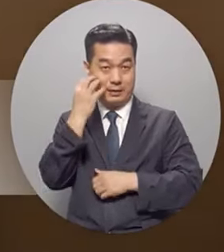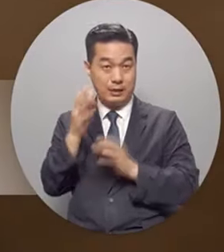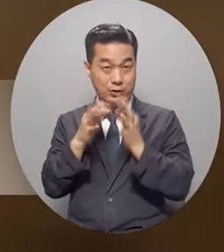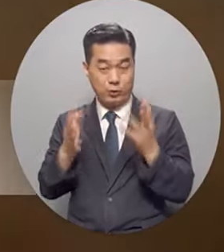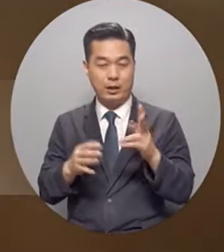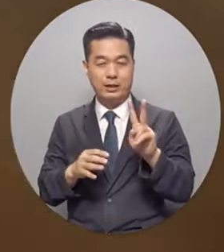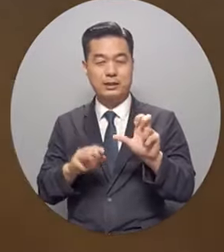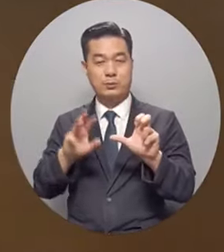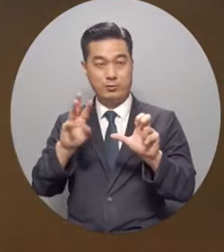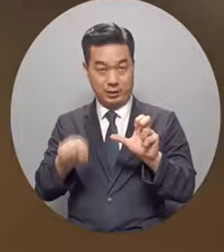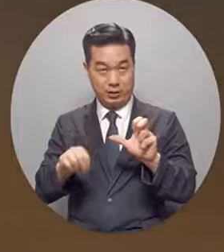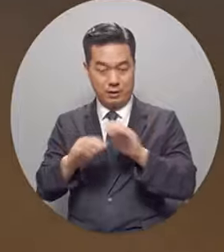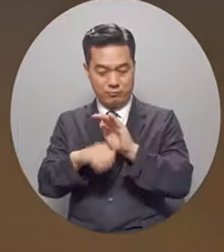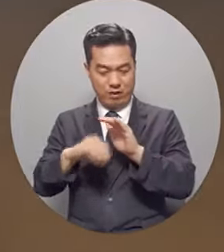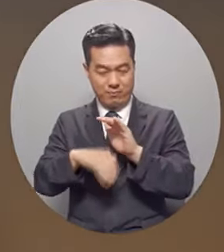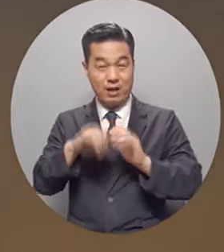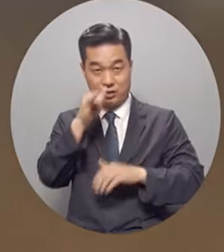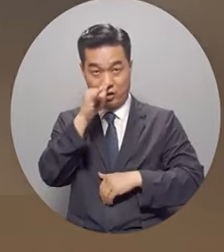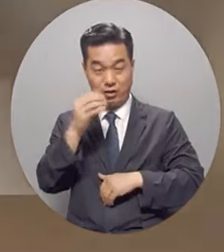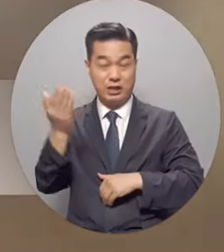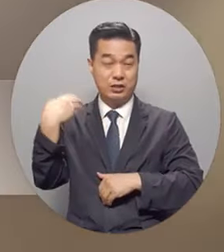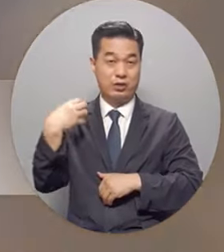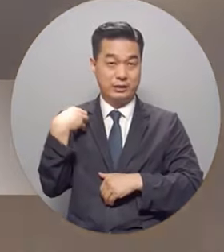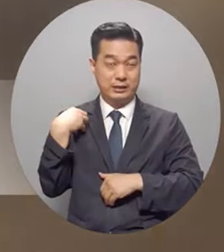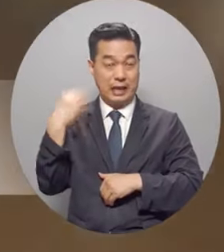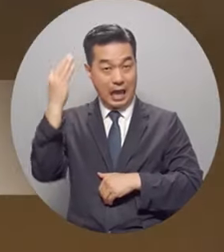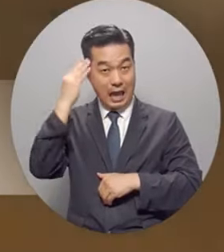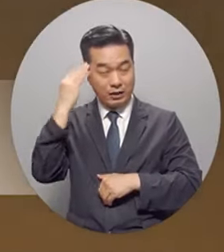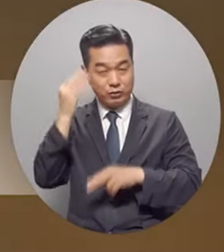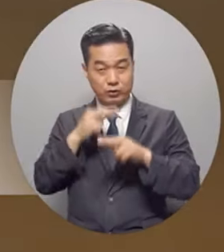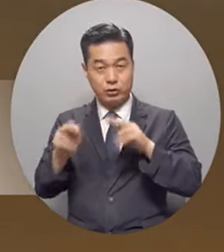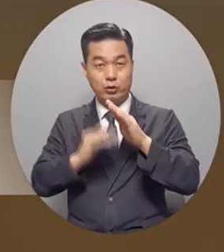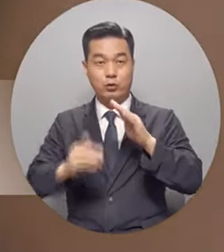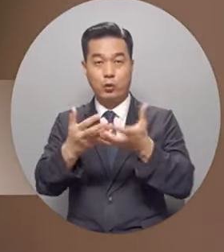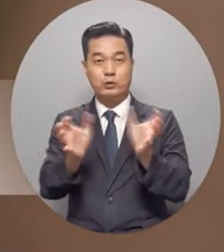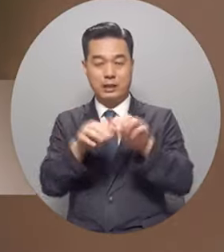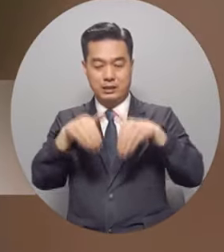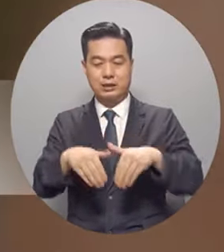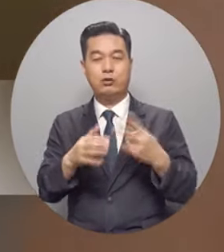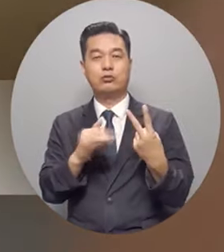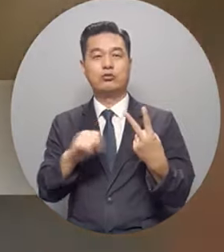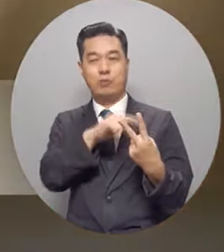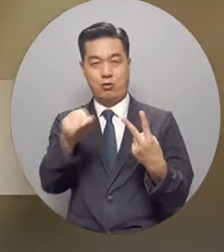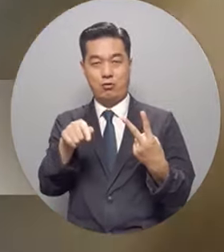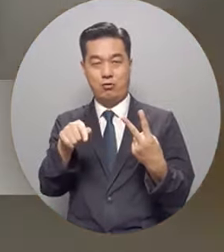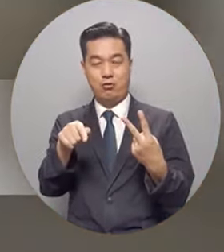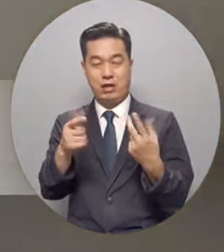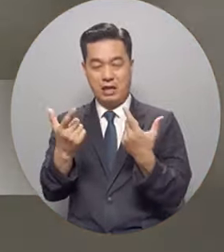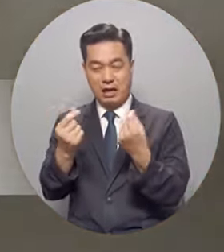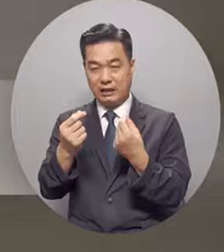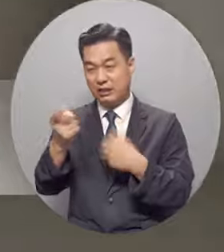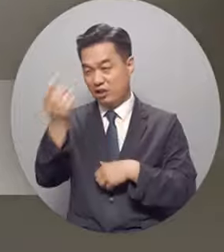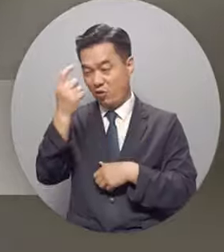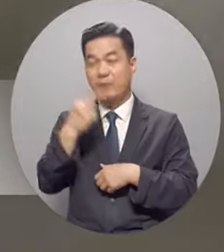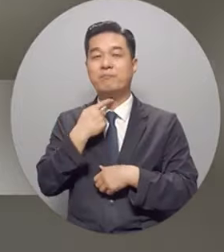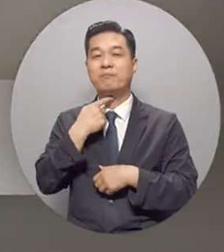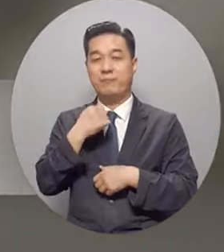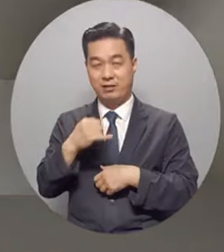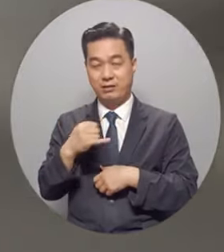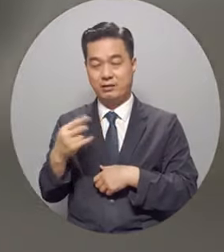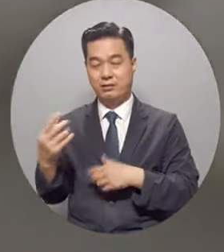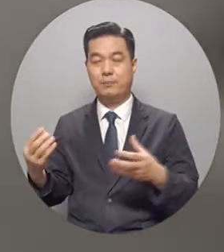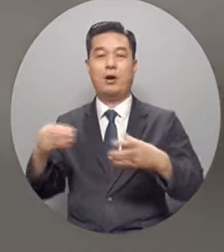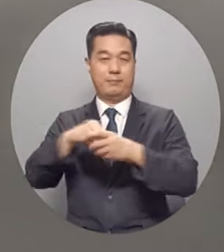땅굴을 팠습니다 전직 한국 석유공사 직원 두 명을 포함해 동종 전과가 있는 이들이 범행에